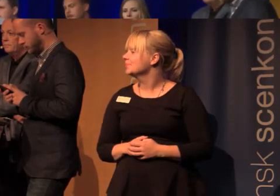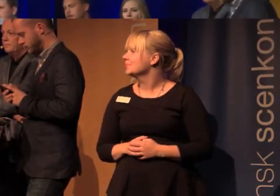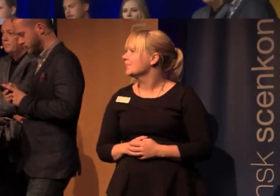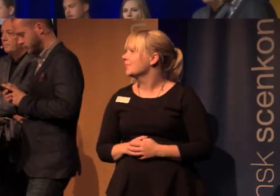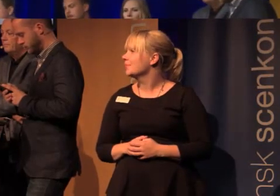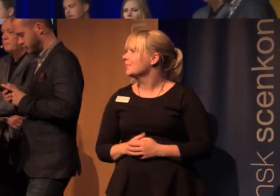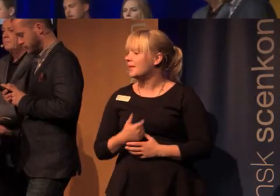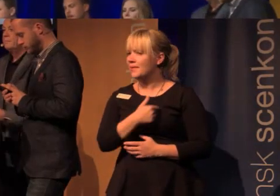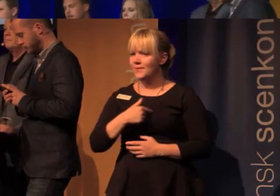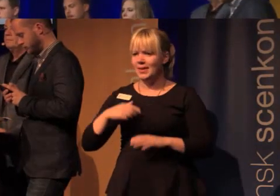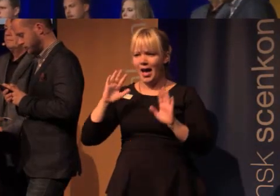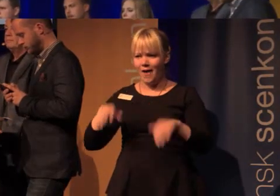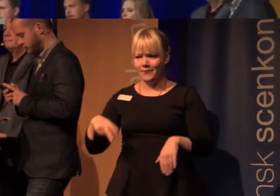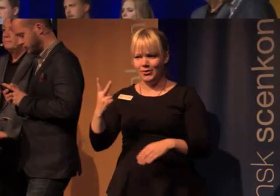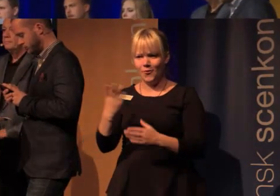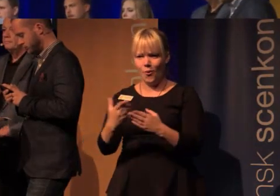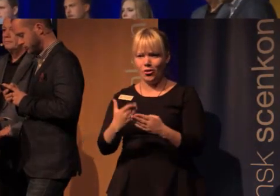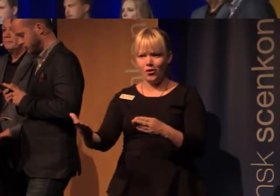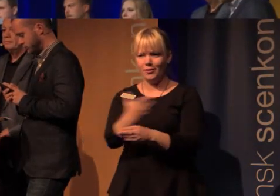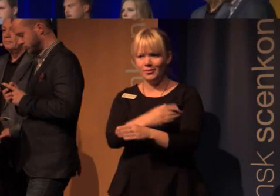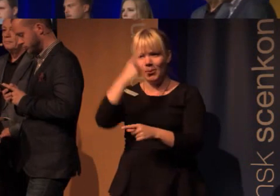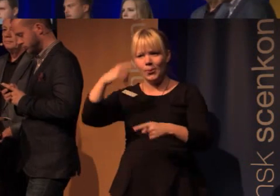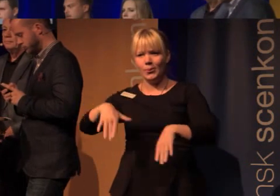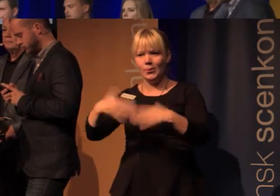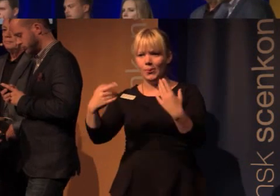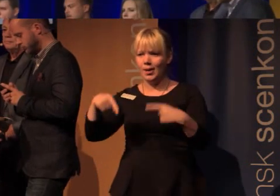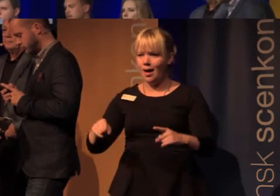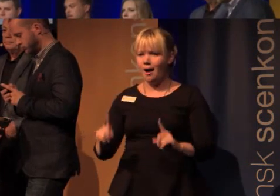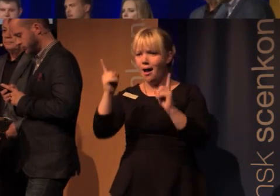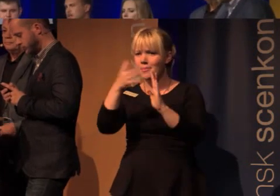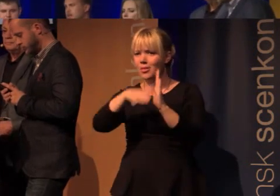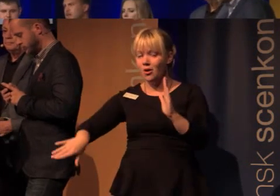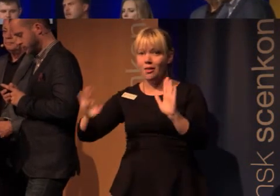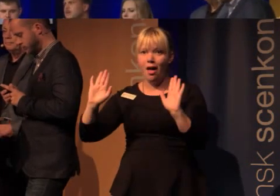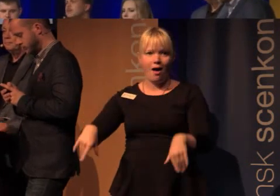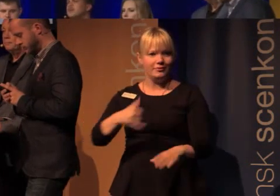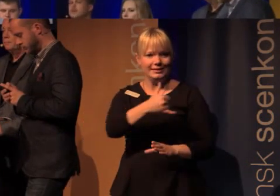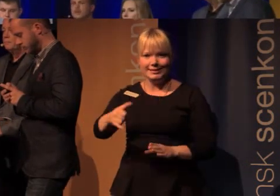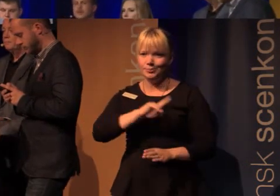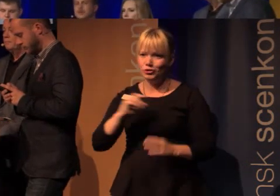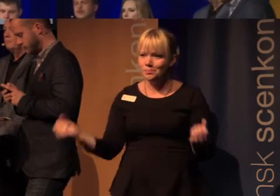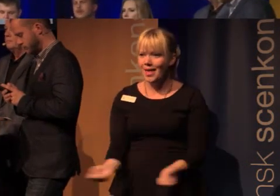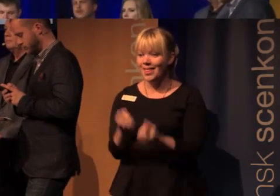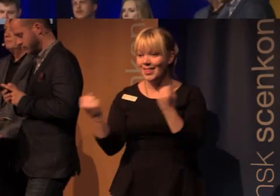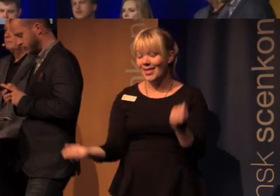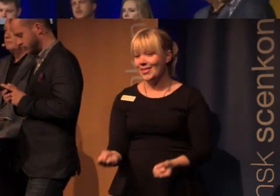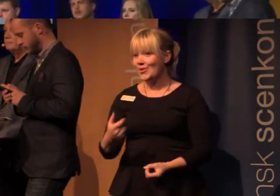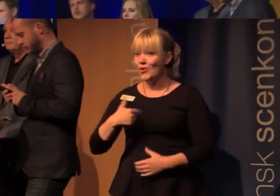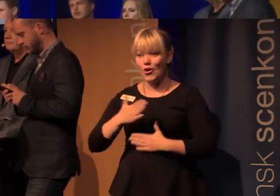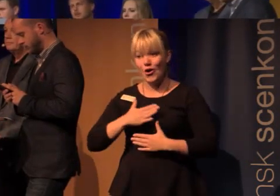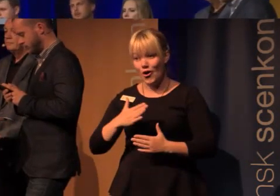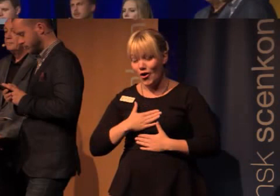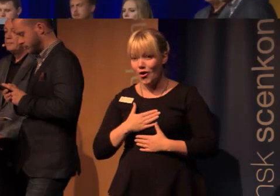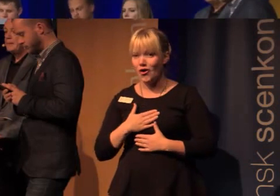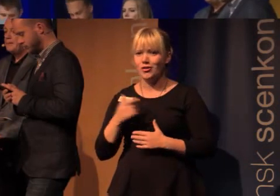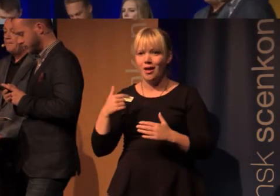har haft 2 dagar nu med Kultur i Almedalen. Och det har varit otroligt spännande. Jag är väldigt glad över allt det som jag